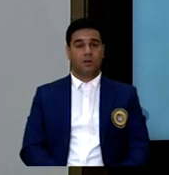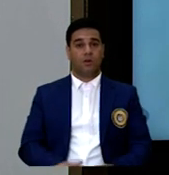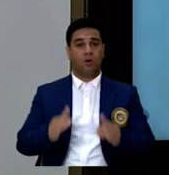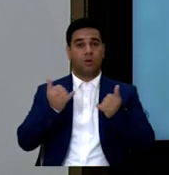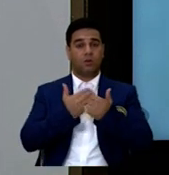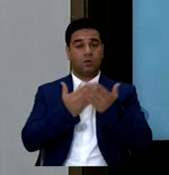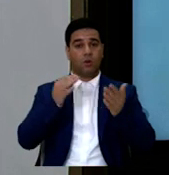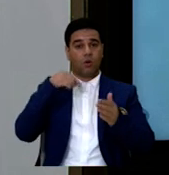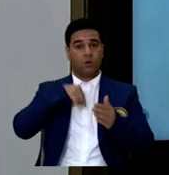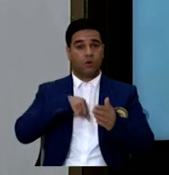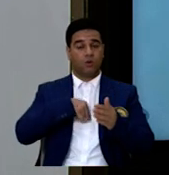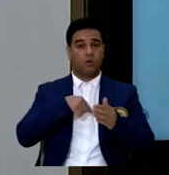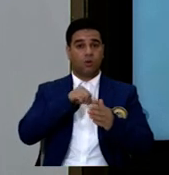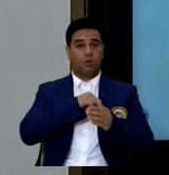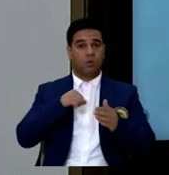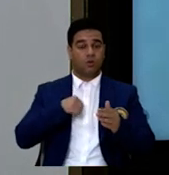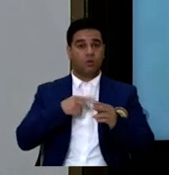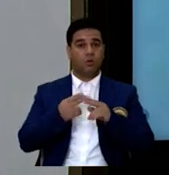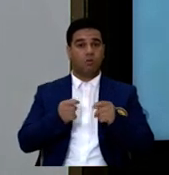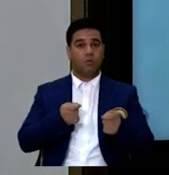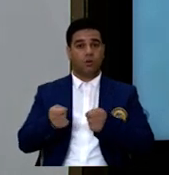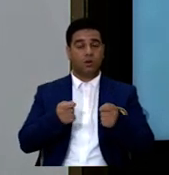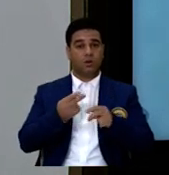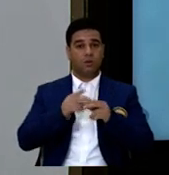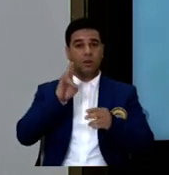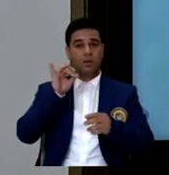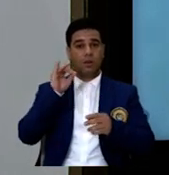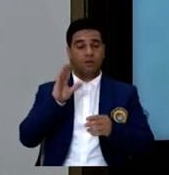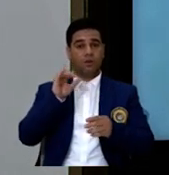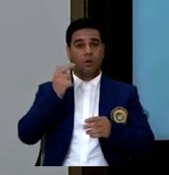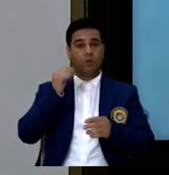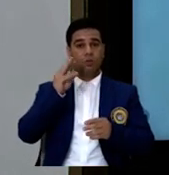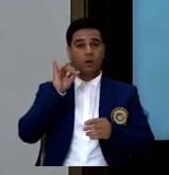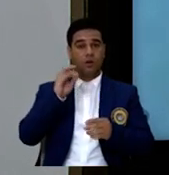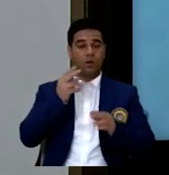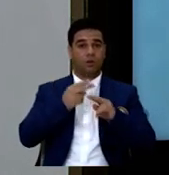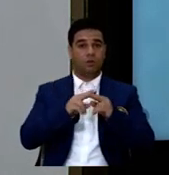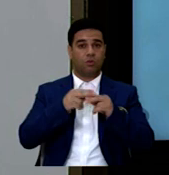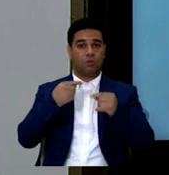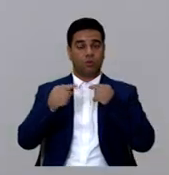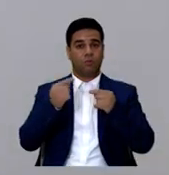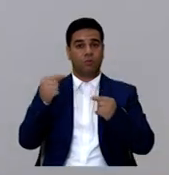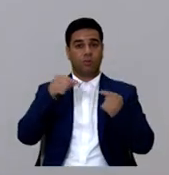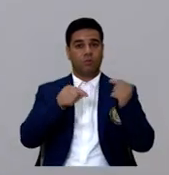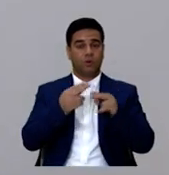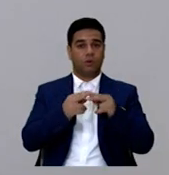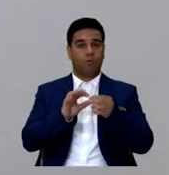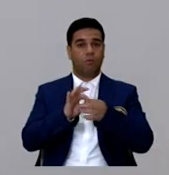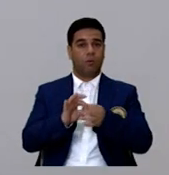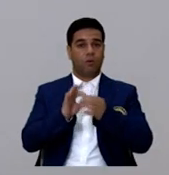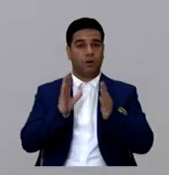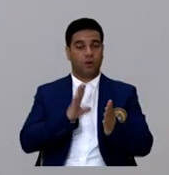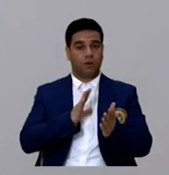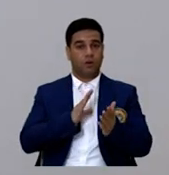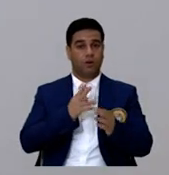Ana endi organizmning o'z-o'zini boshqarishining nerv va gumoral usullari bir-biri bilan chambarchas